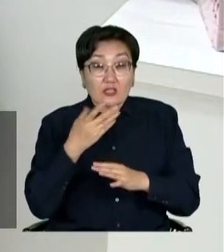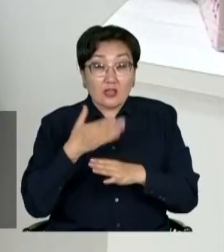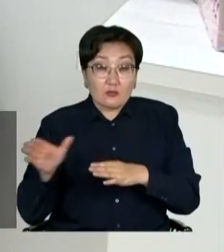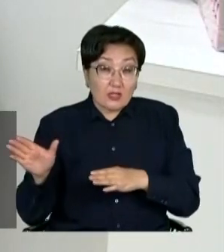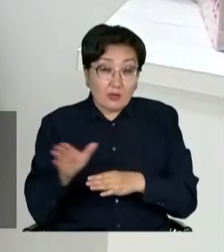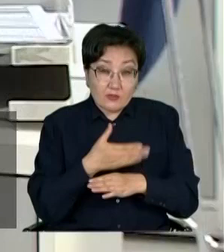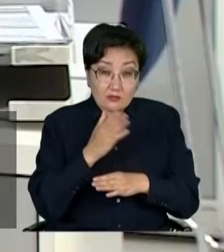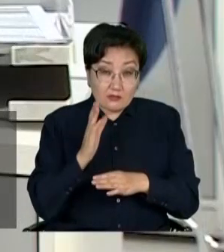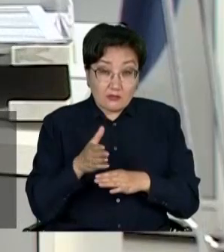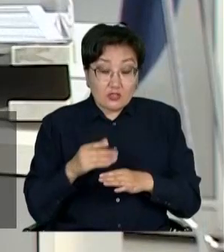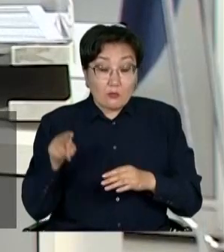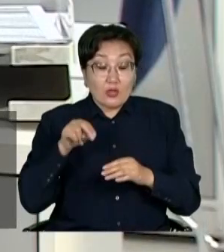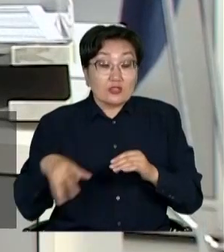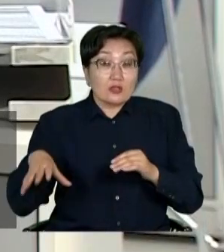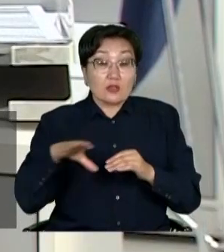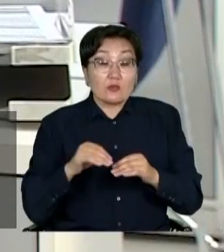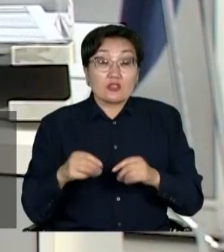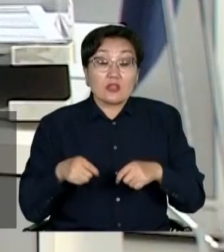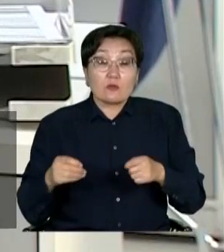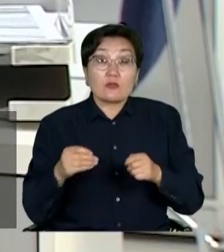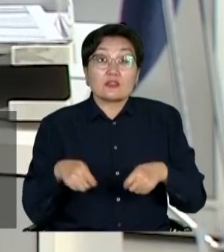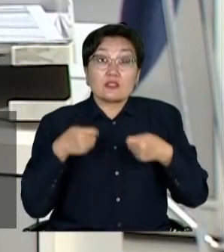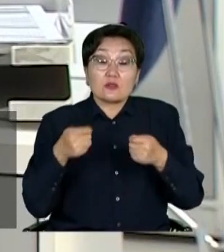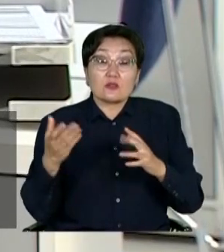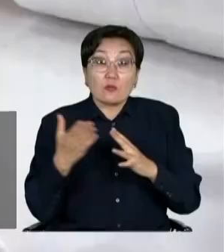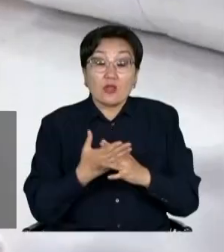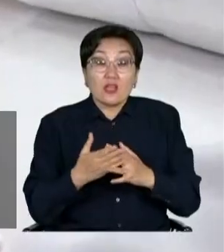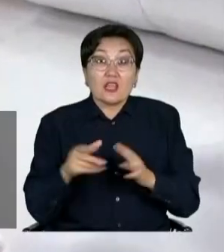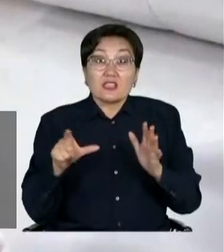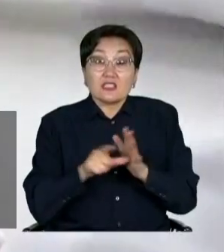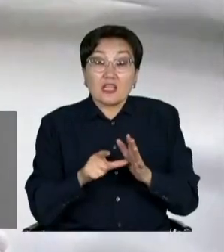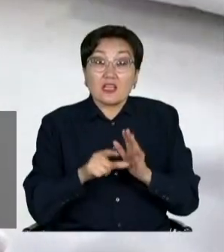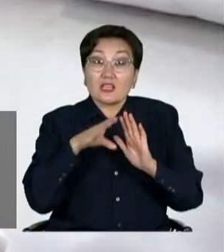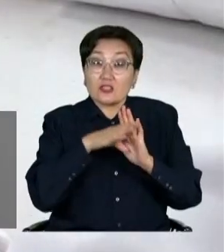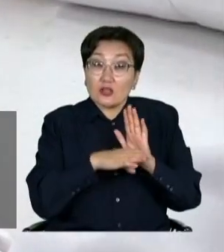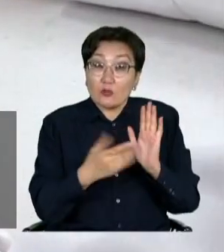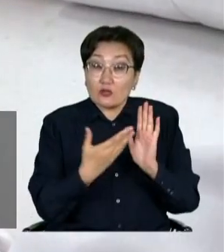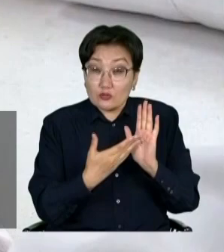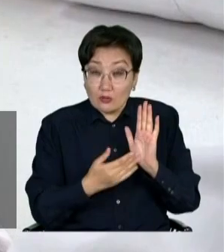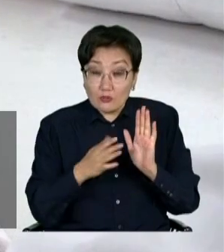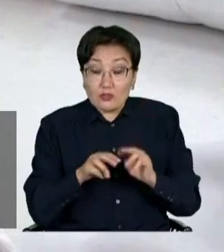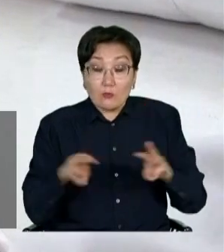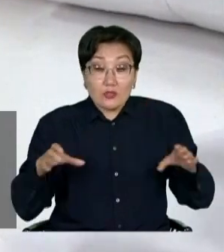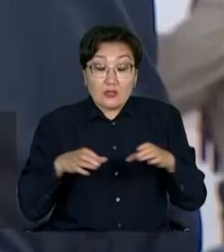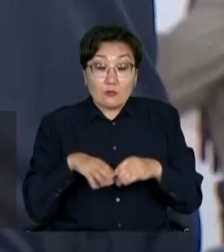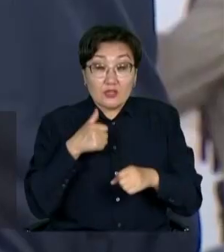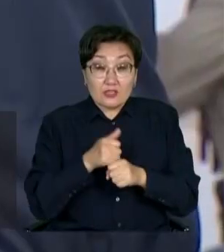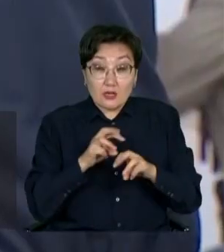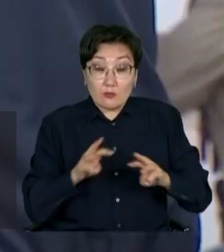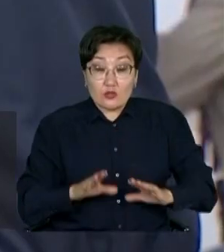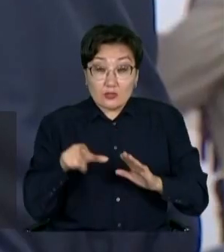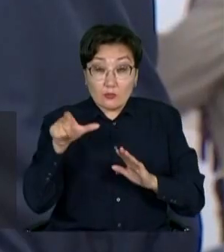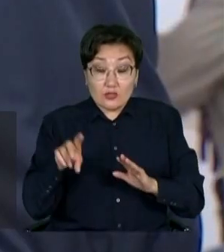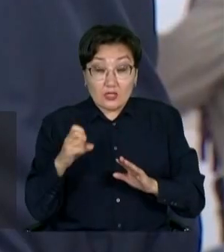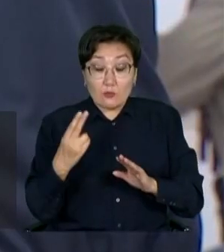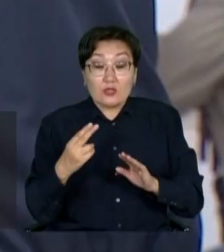алынып тасталады. Сондай-ақ барлық берілген жеңілдіктер салық есептілігінде көрсетіледі. Бұл туралы үкімет отырысында премьер-министрдің орынбасары,